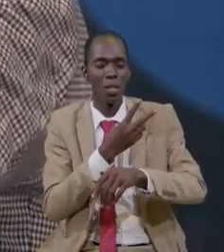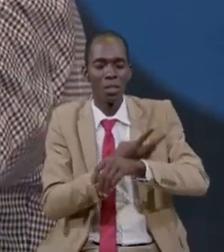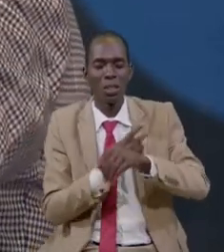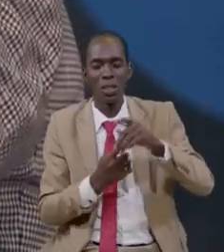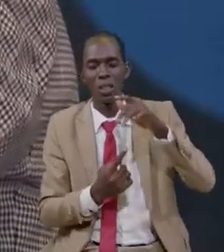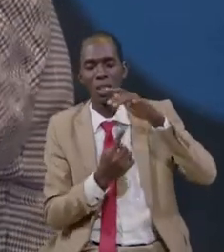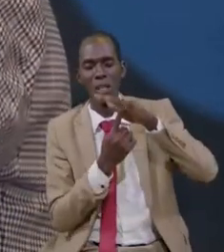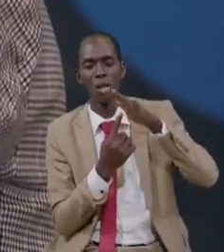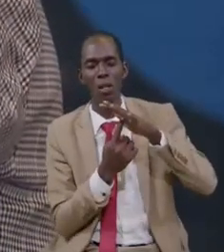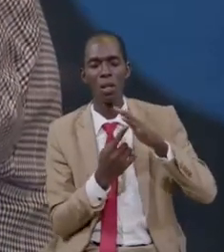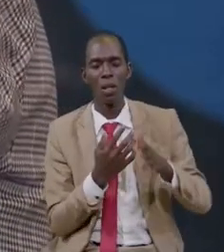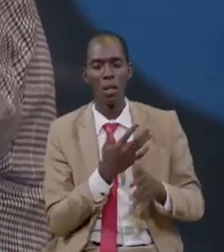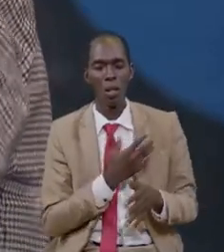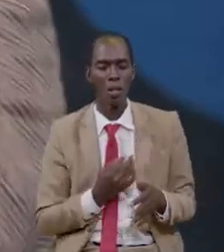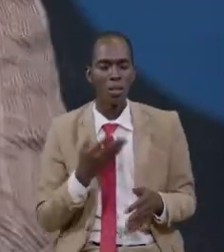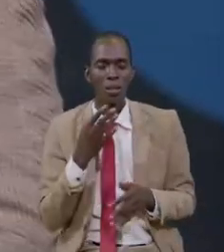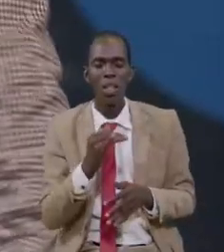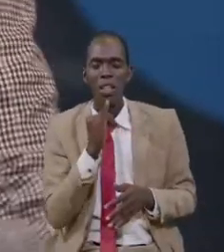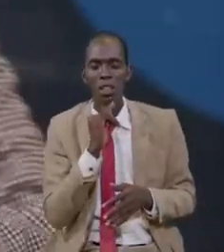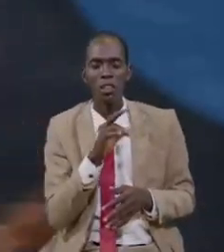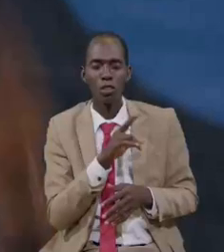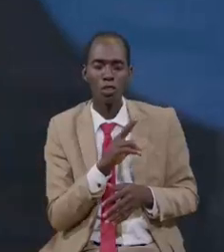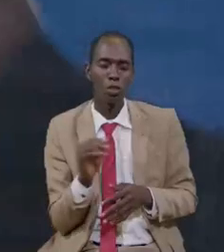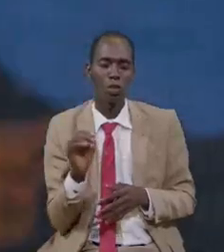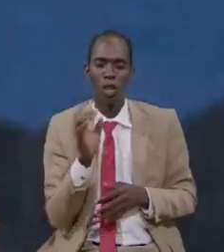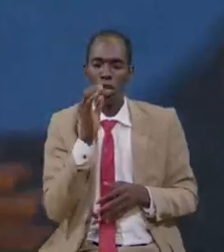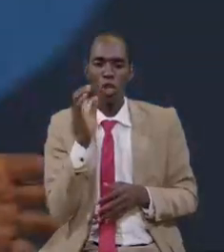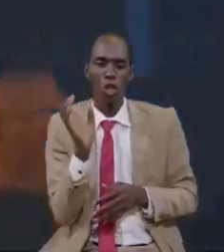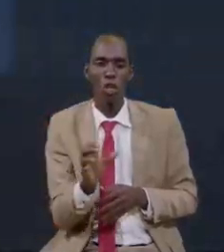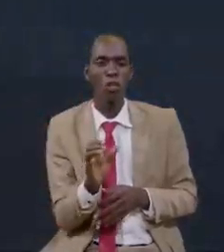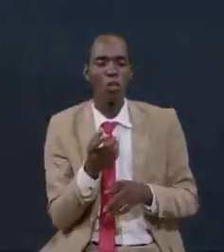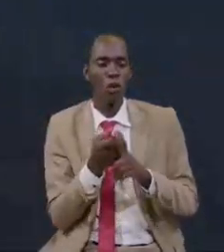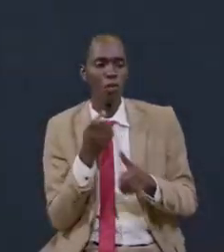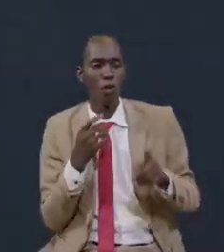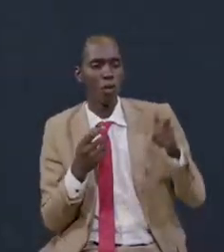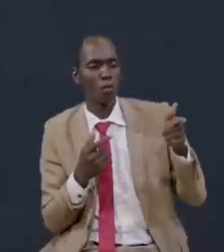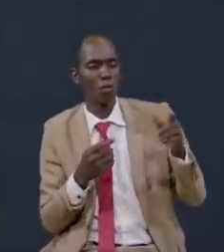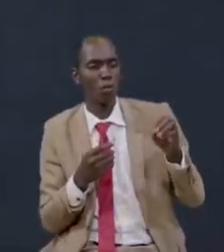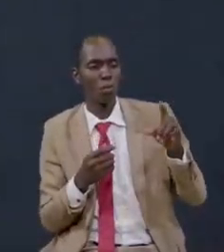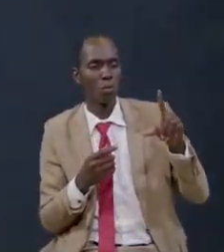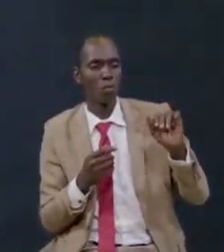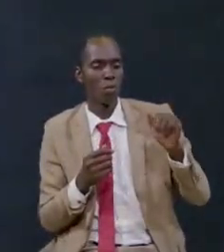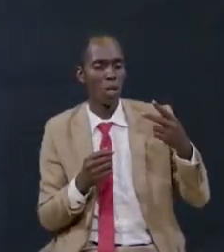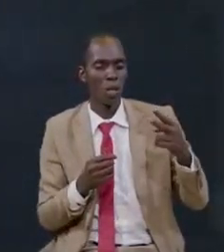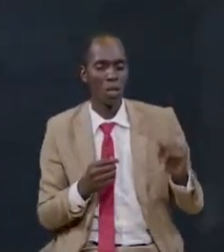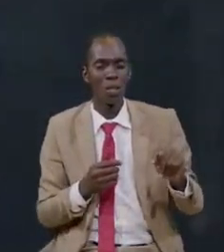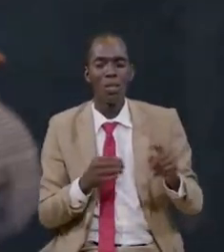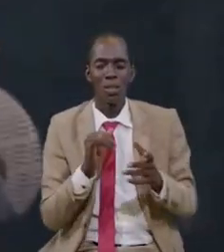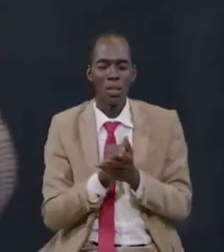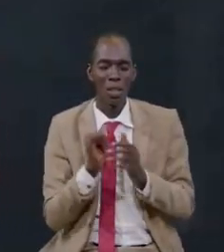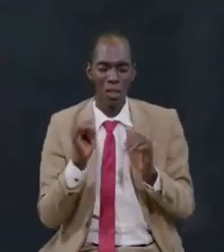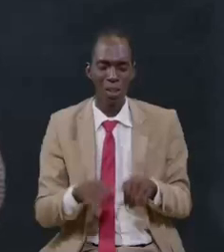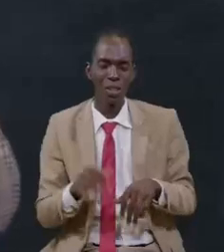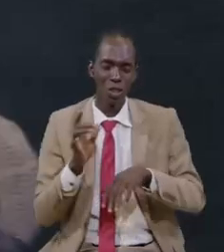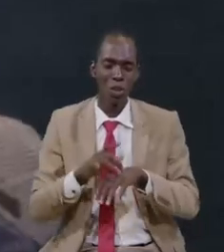tour. Et aucune malédiction de Goliath, aucune malédiction d'un vieux ne peut atteindre cet homme